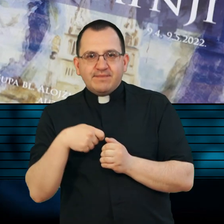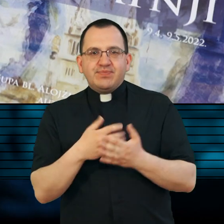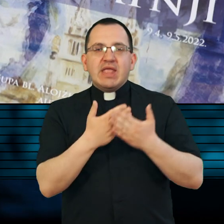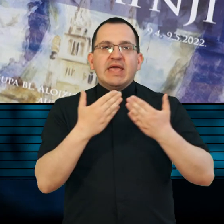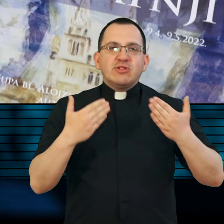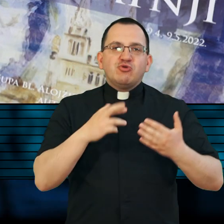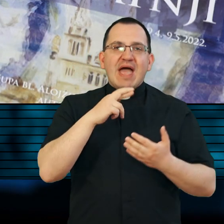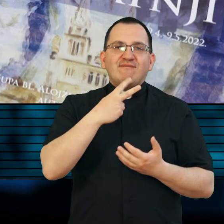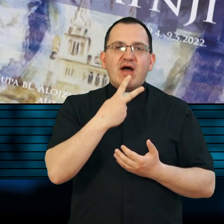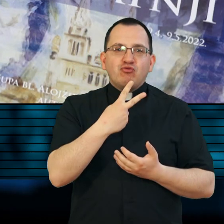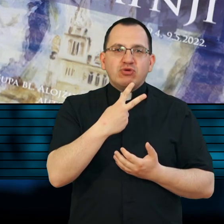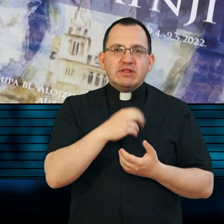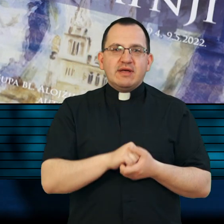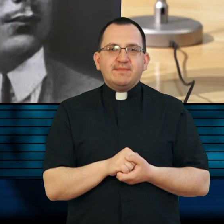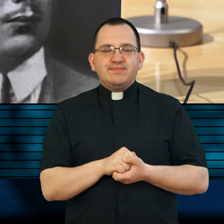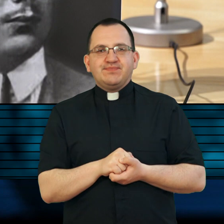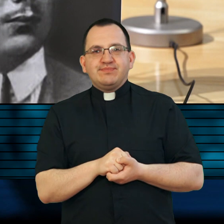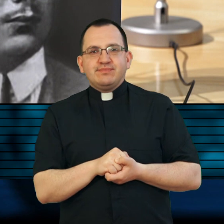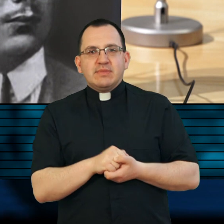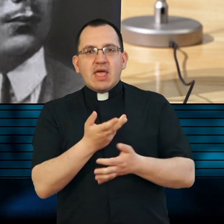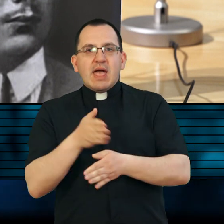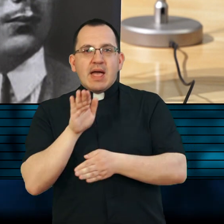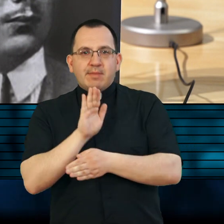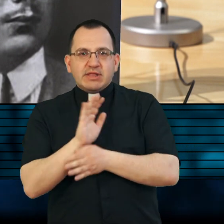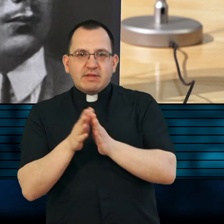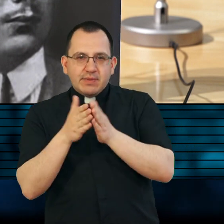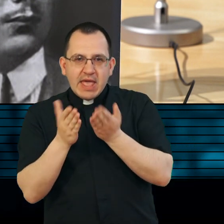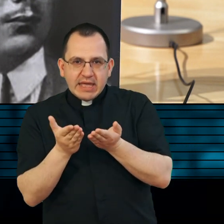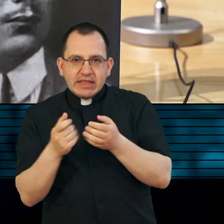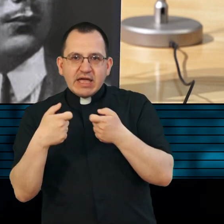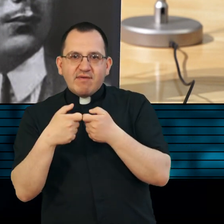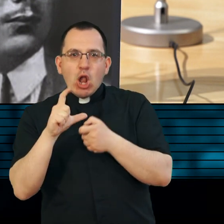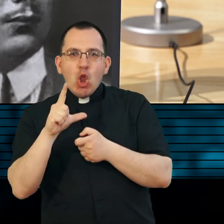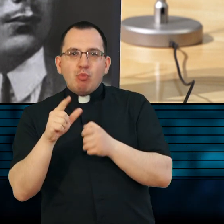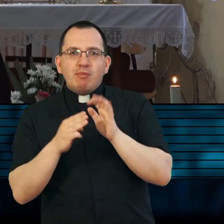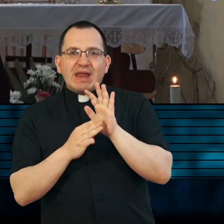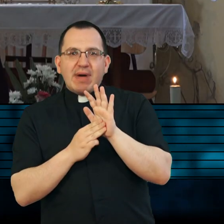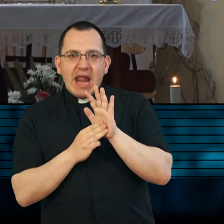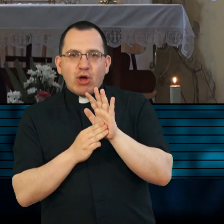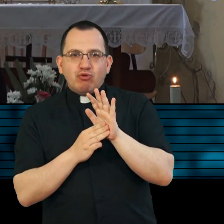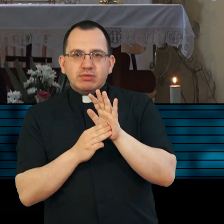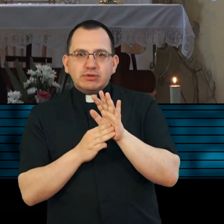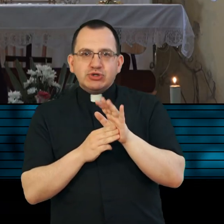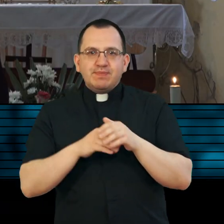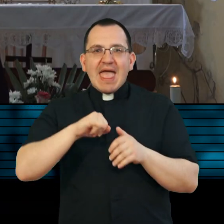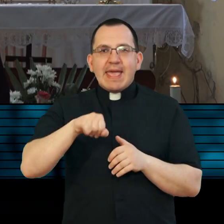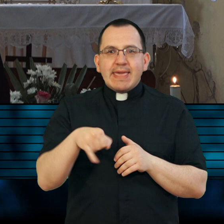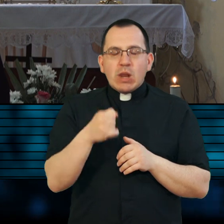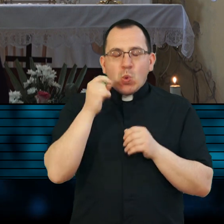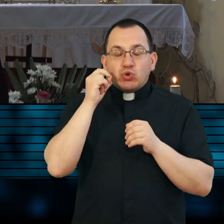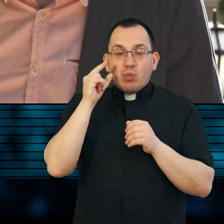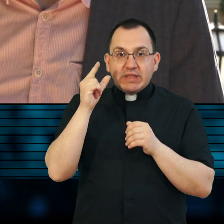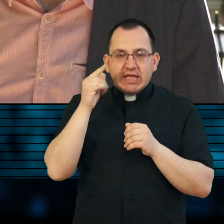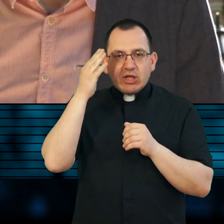Izložba Eve Vukine u Koprivnici. Predstavljanje zbornika o Ljubomiru Marakoviću. Jerihonsko bdijenje u